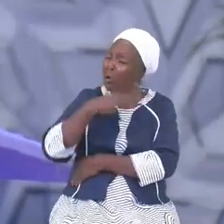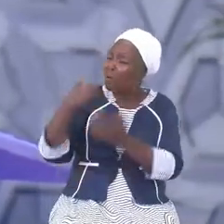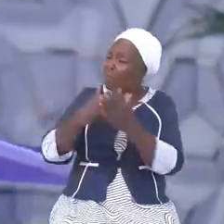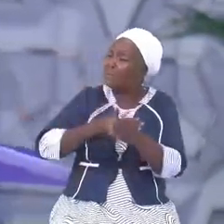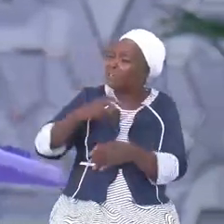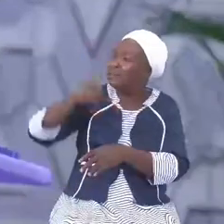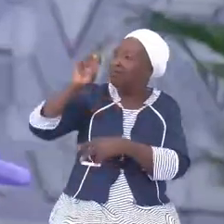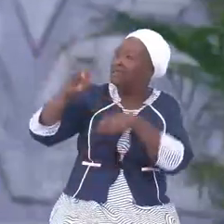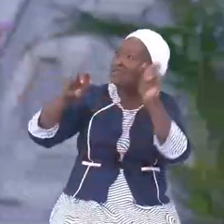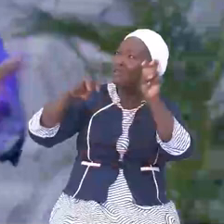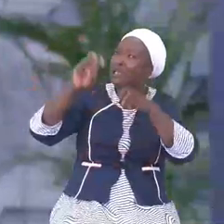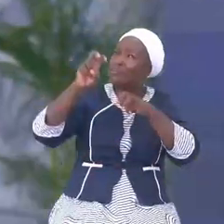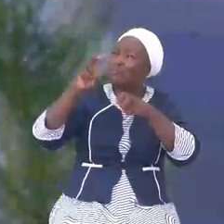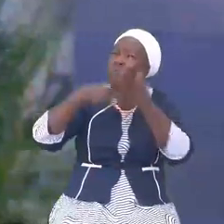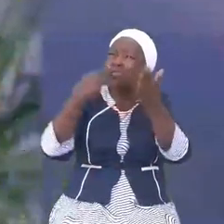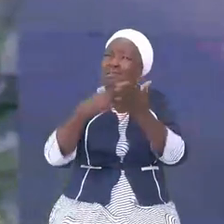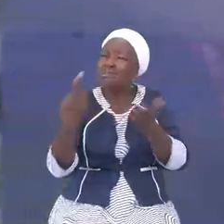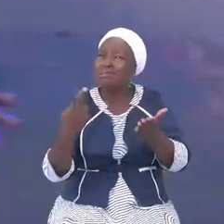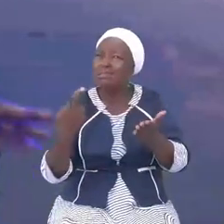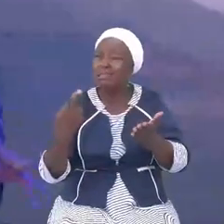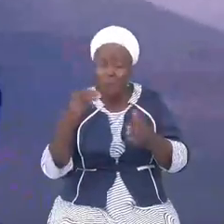d'autres, ils veulent aller